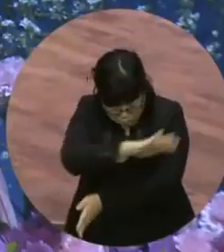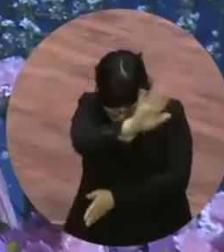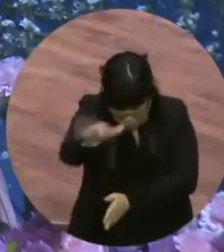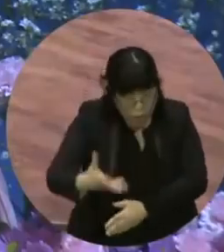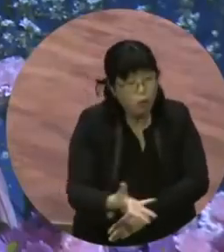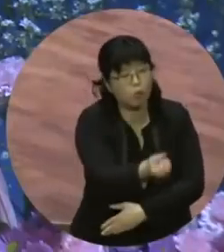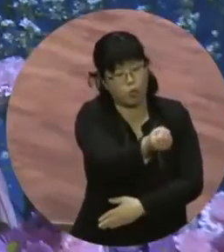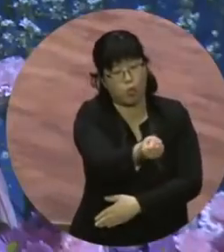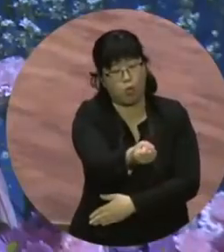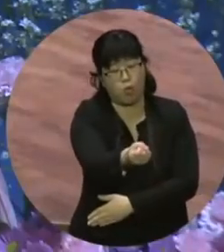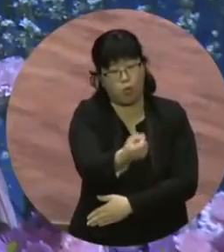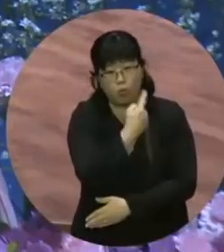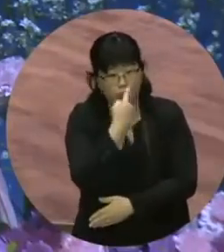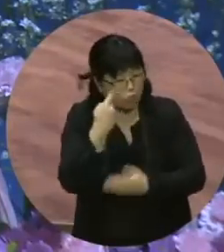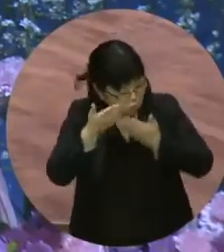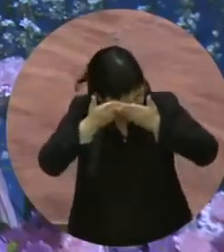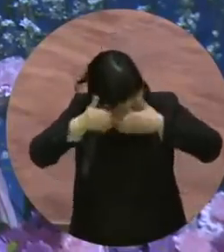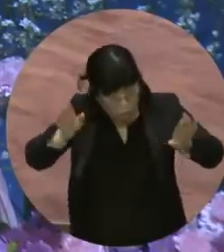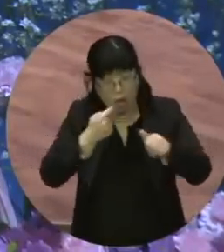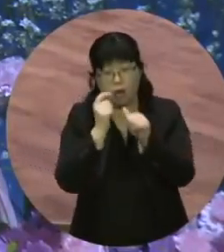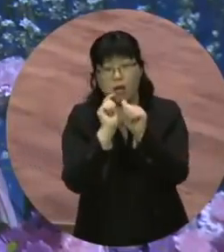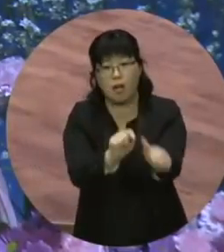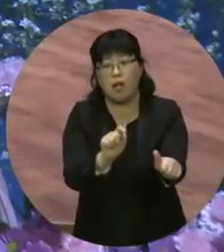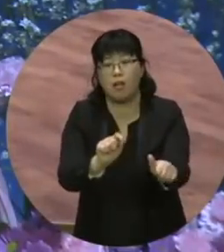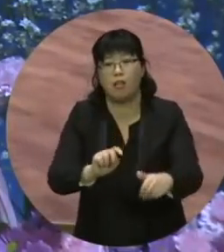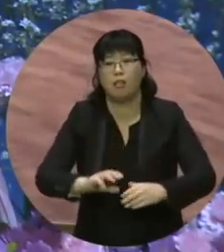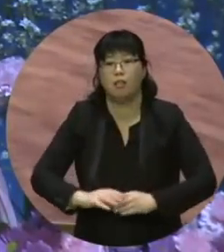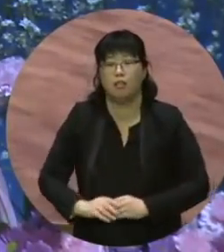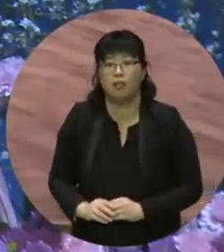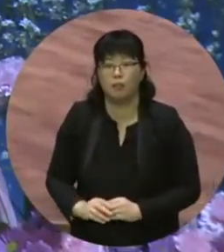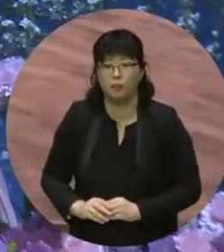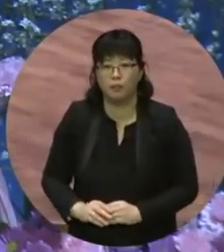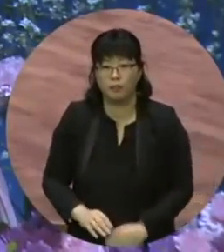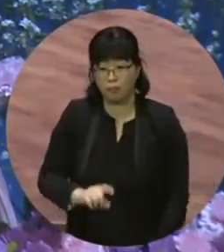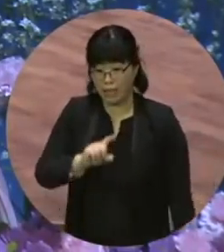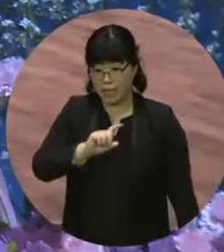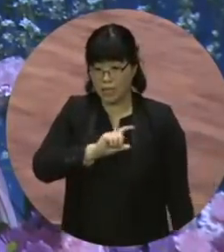이름은요. 단순히 지은 이름이 아니에요. 그 삶 자체에 나타나는